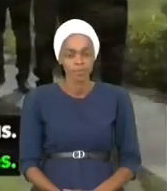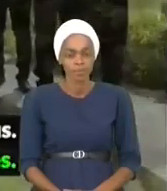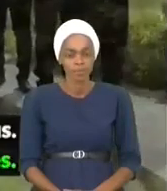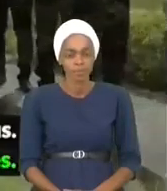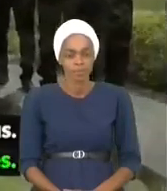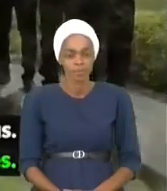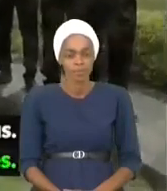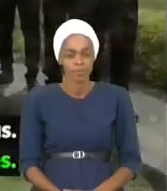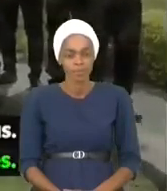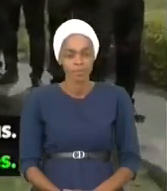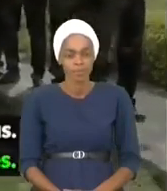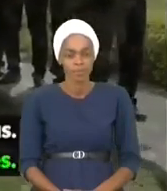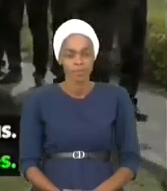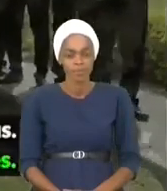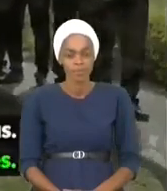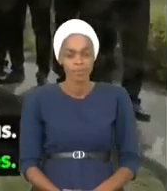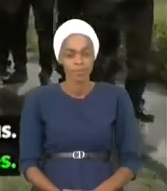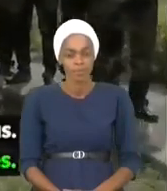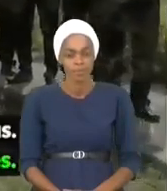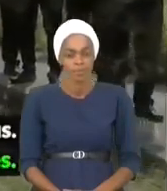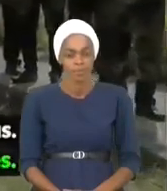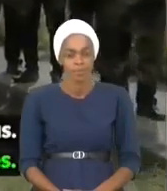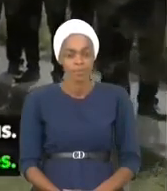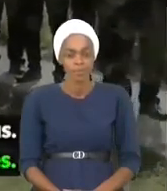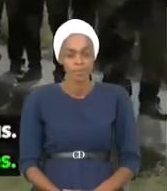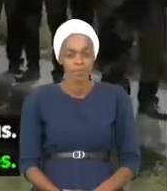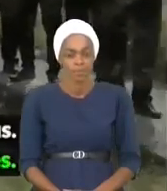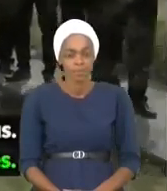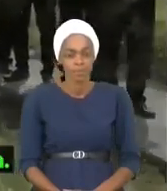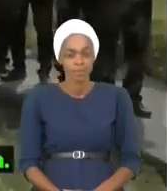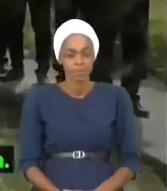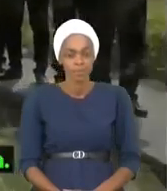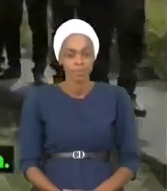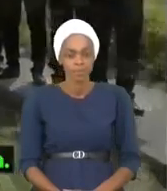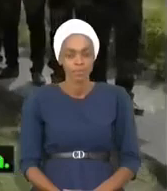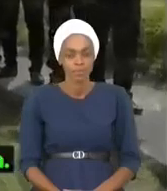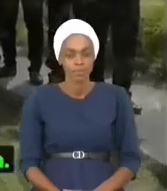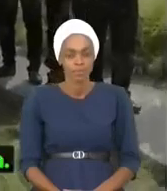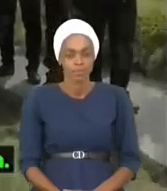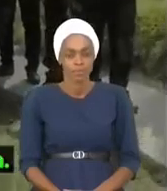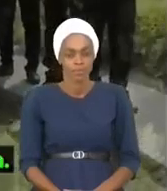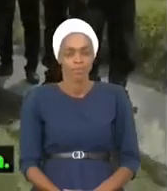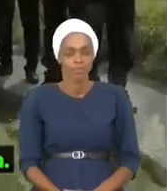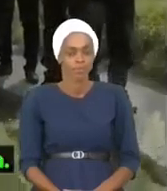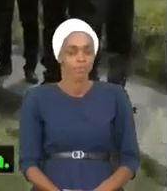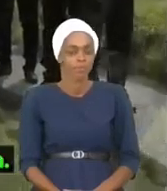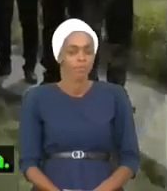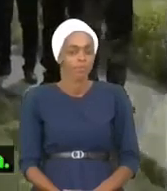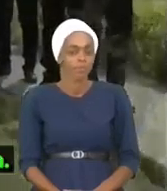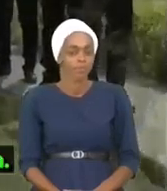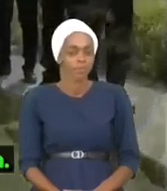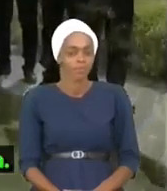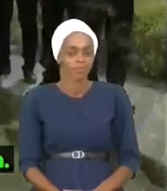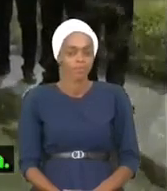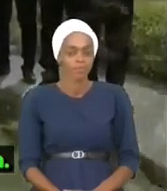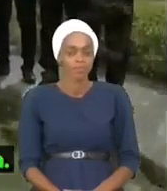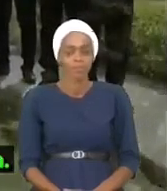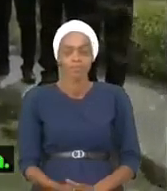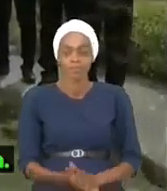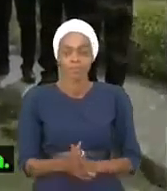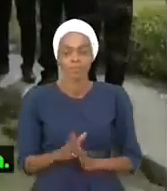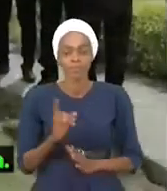ايدك بتحاوطني ايوة ايدك كريمة، انت اللي مفرحني